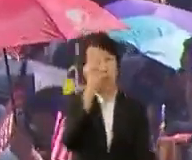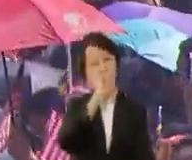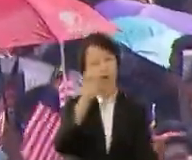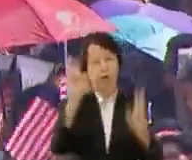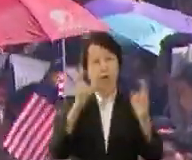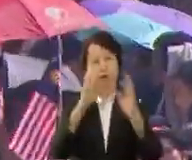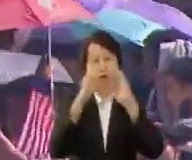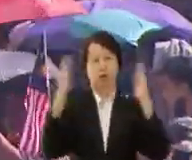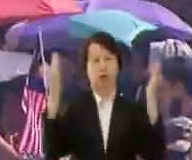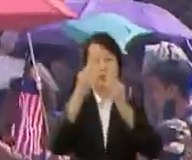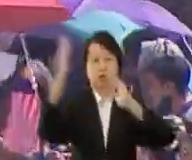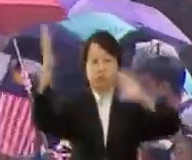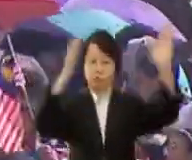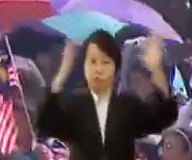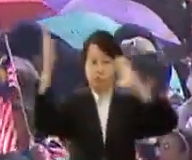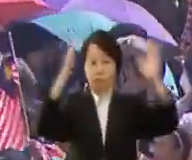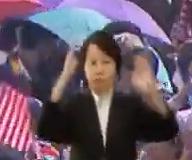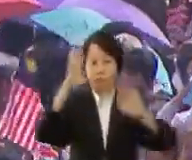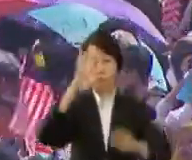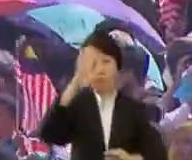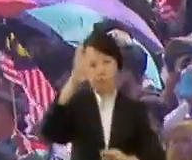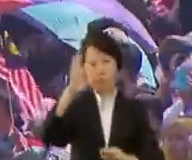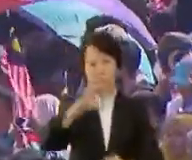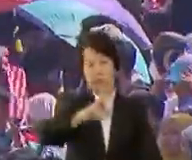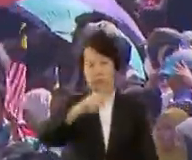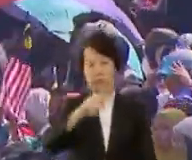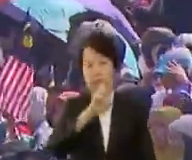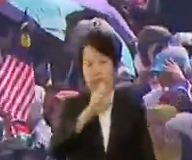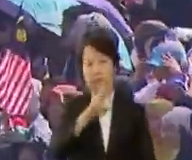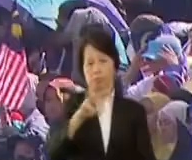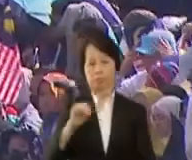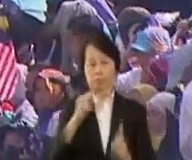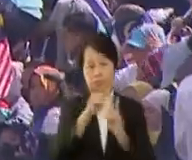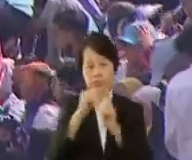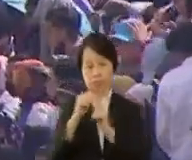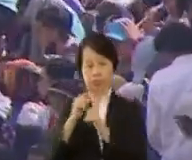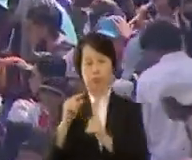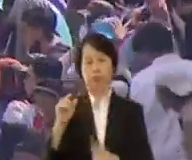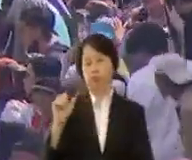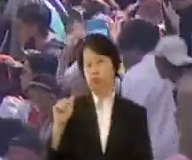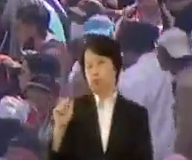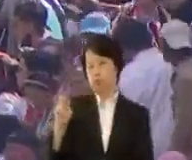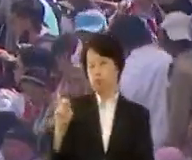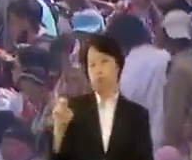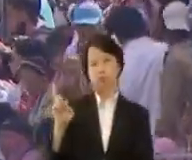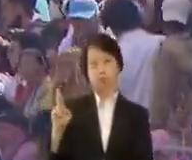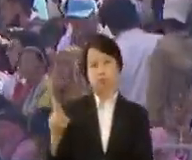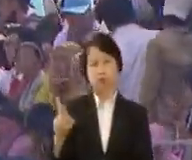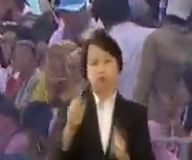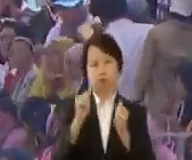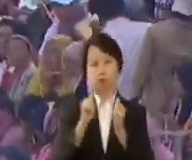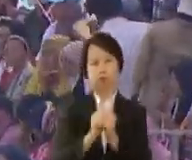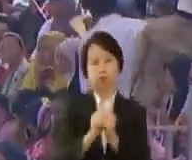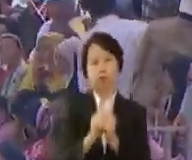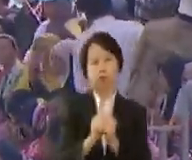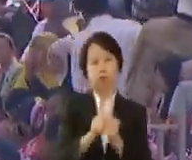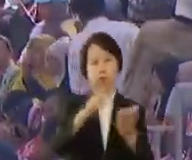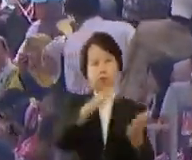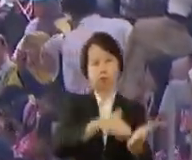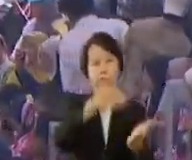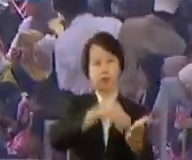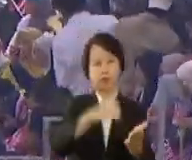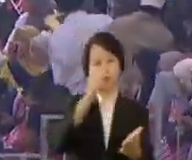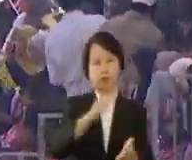tema Keluarga Malaysia ciptaan Jerry dan lirik oleh Tan Sri Anwar Musa bersama dengan iringan